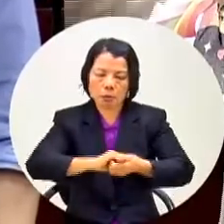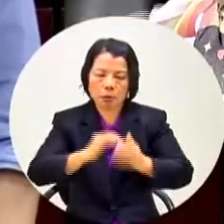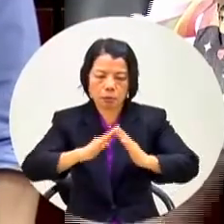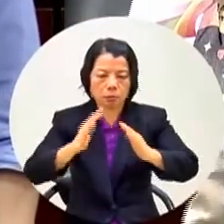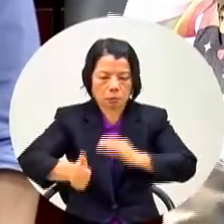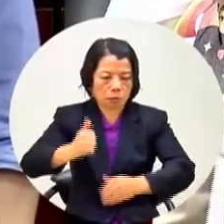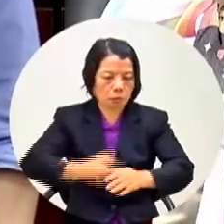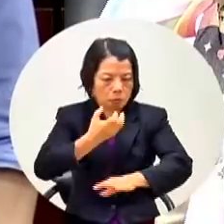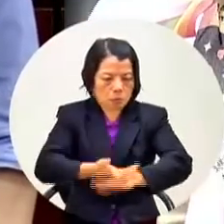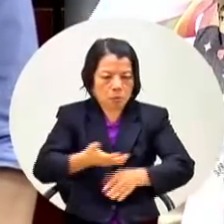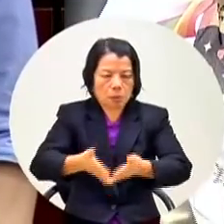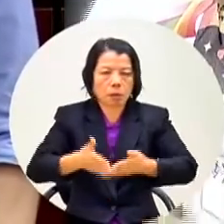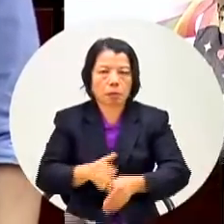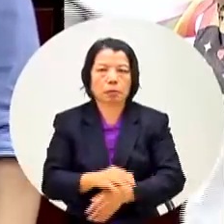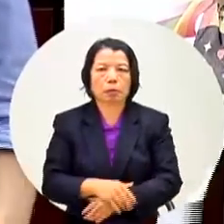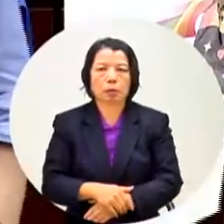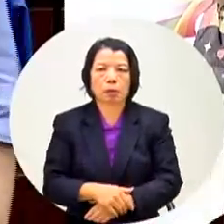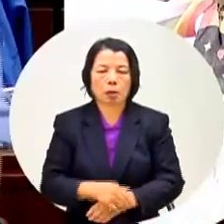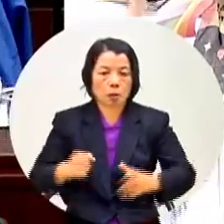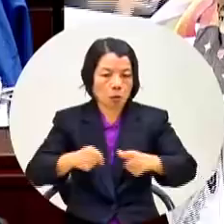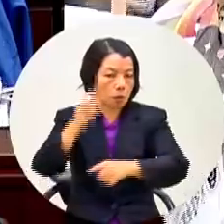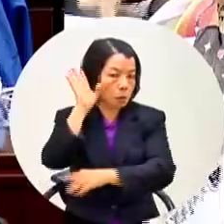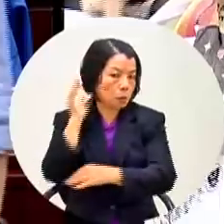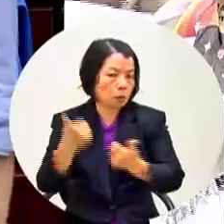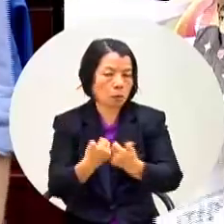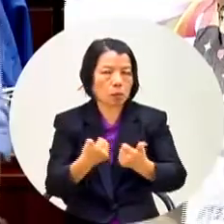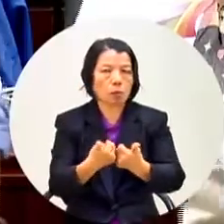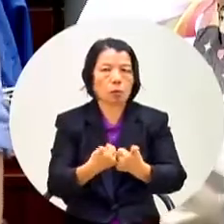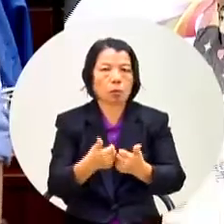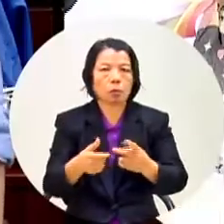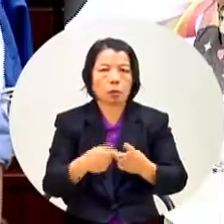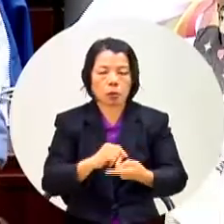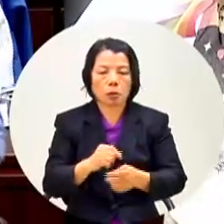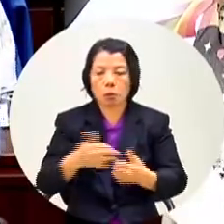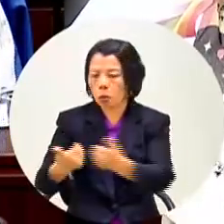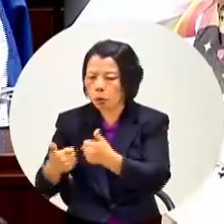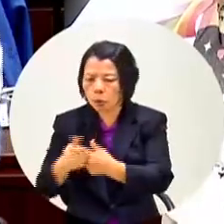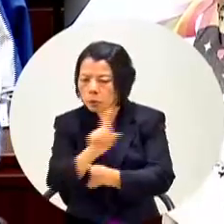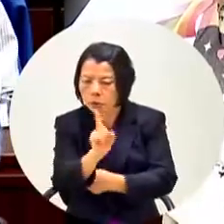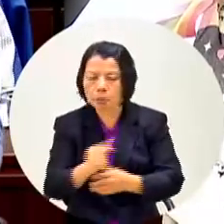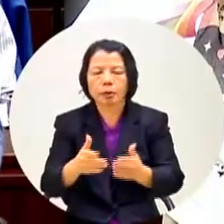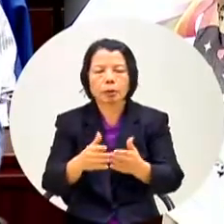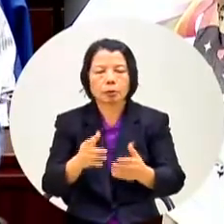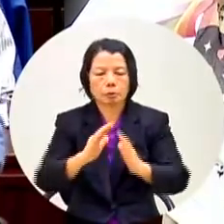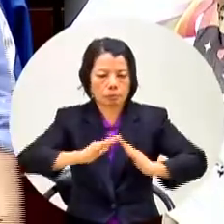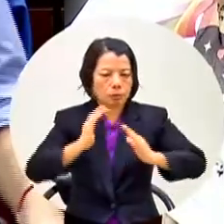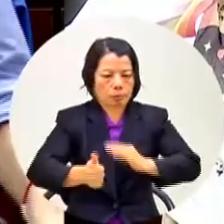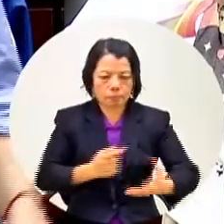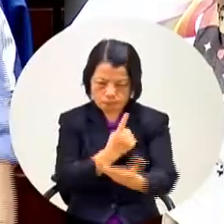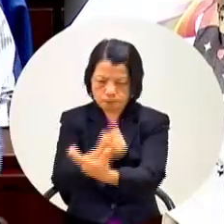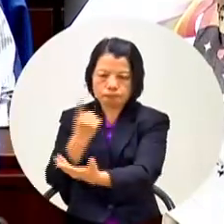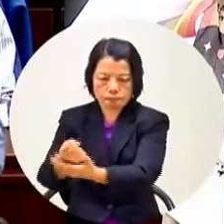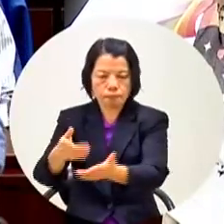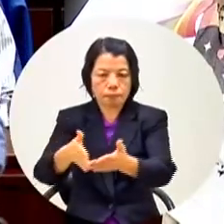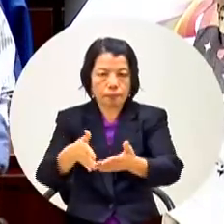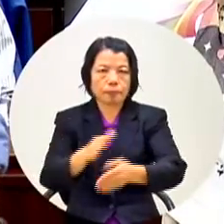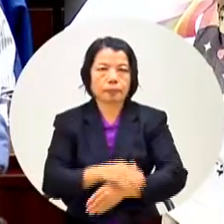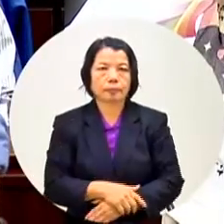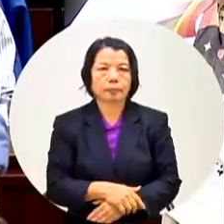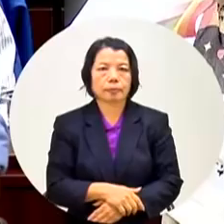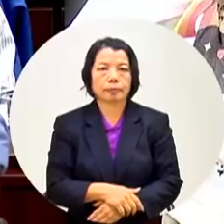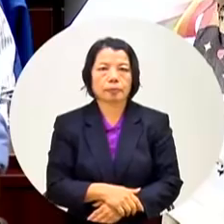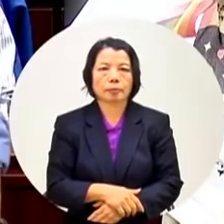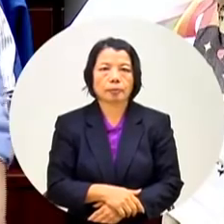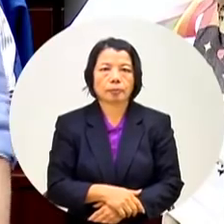议的话，市长也可以本人参加看看，就知道真的实质的问题是什么。 我了解，我们会其实这个案子一直都在非常